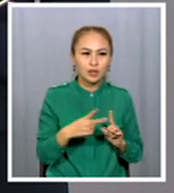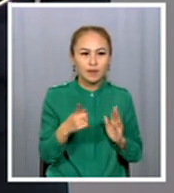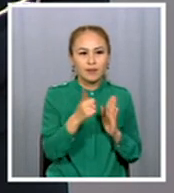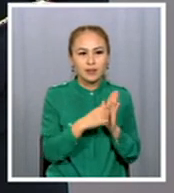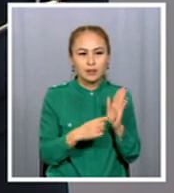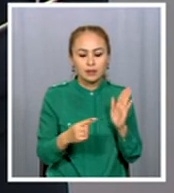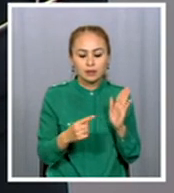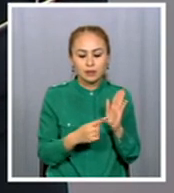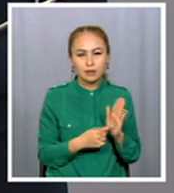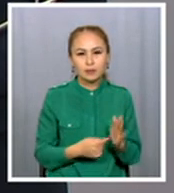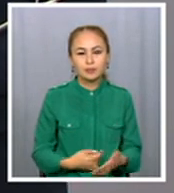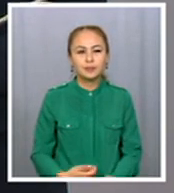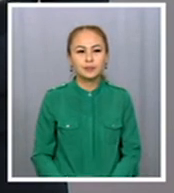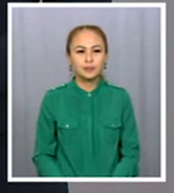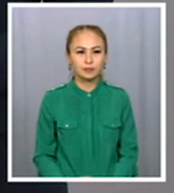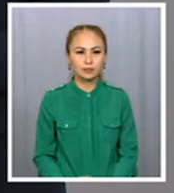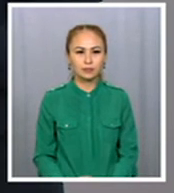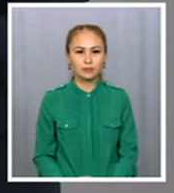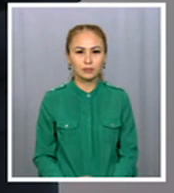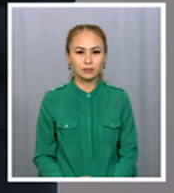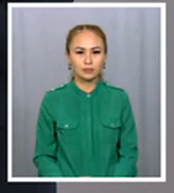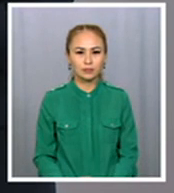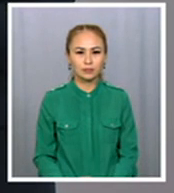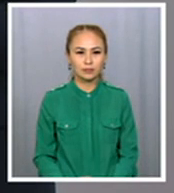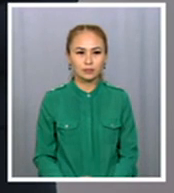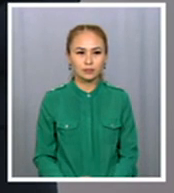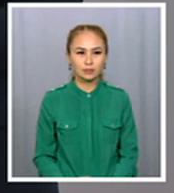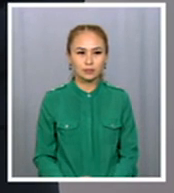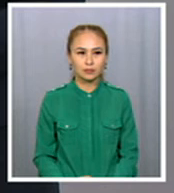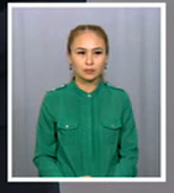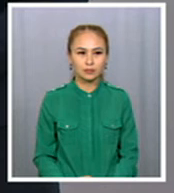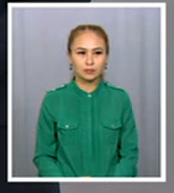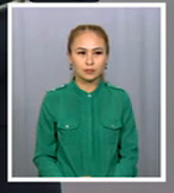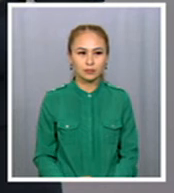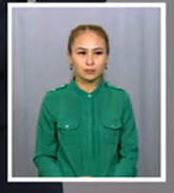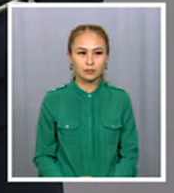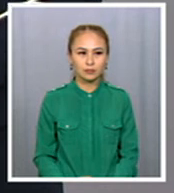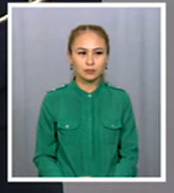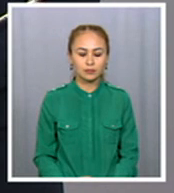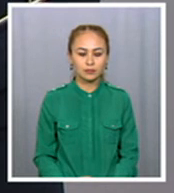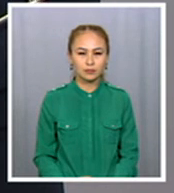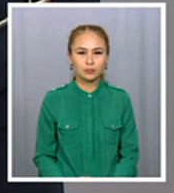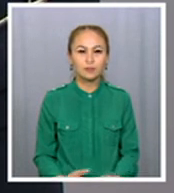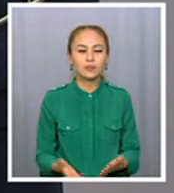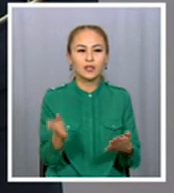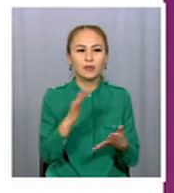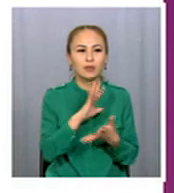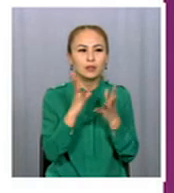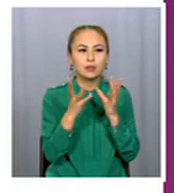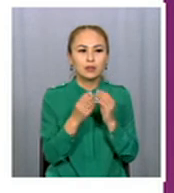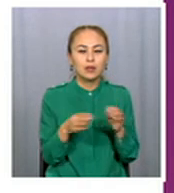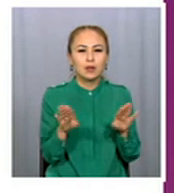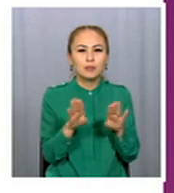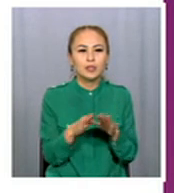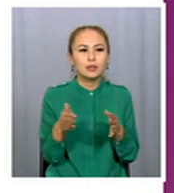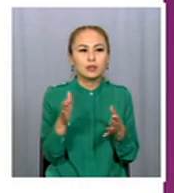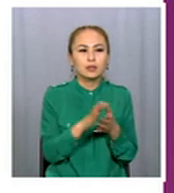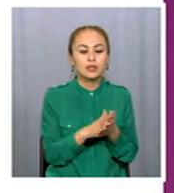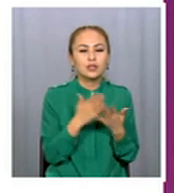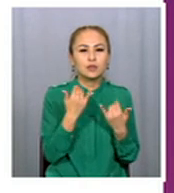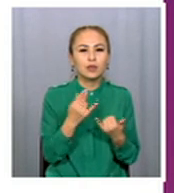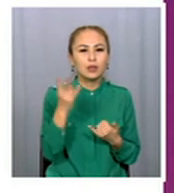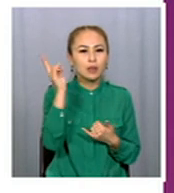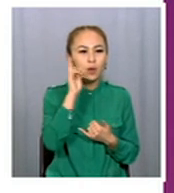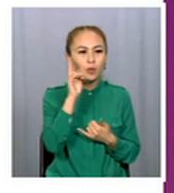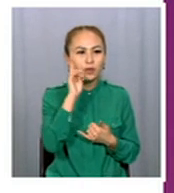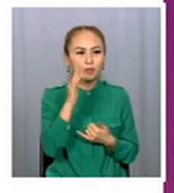предложения с восклицательной интонацией. Давайте подведем итоги урока. Сегодня на уроке